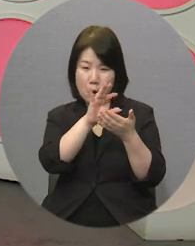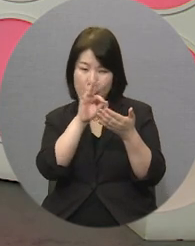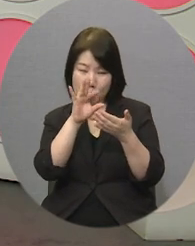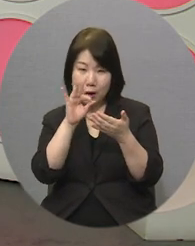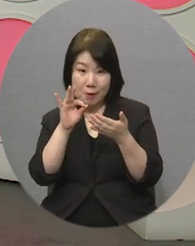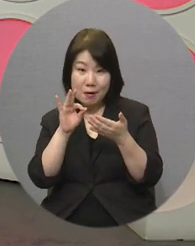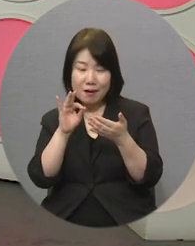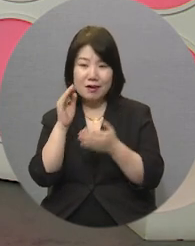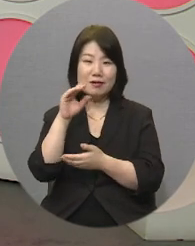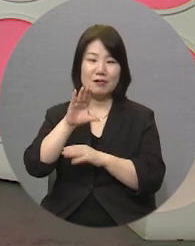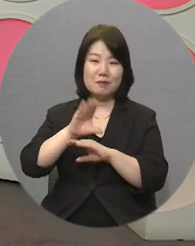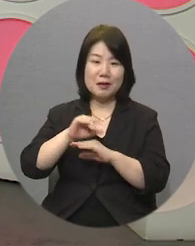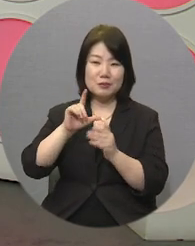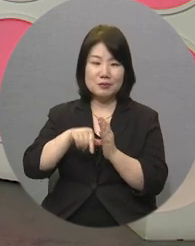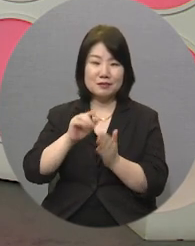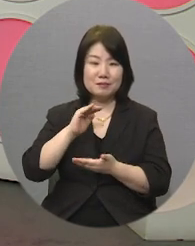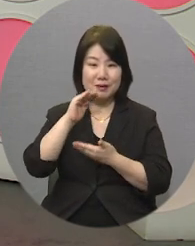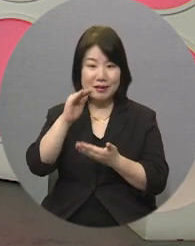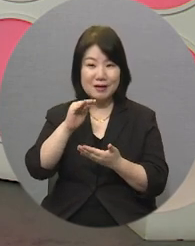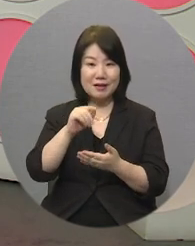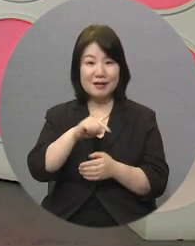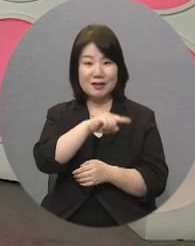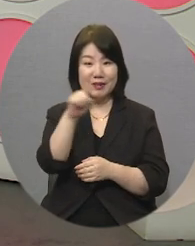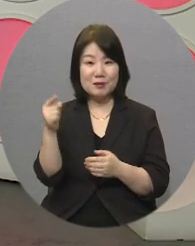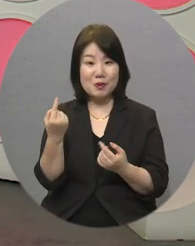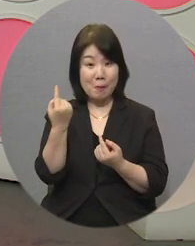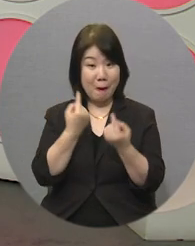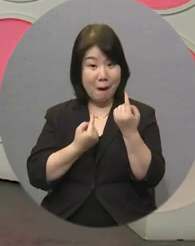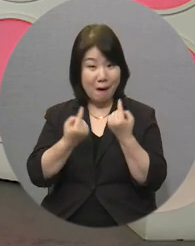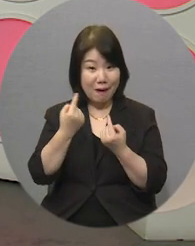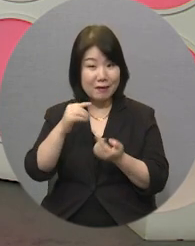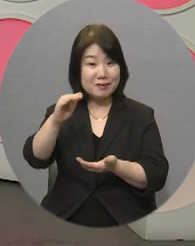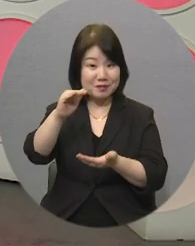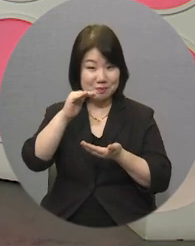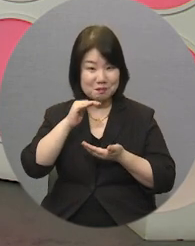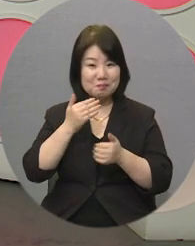감성사연 코너에 들려드리니까요. 많은 분들 사연 보내주시기 바랍니다.